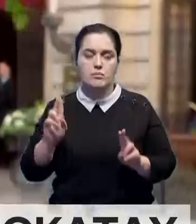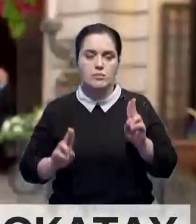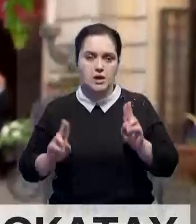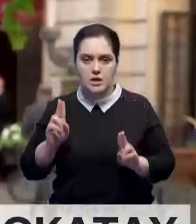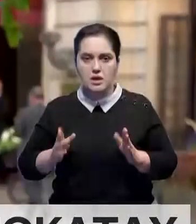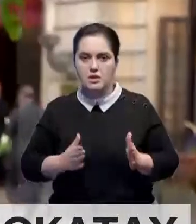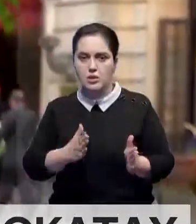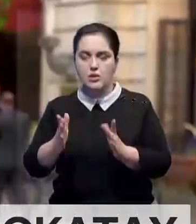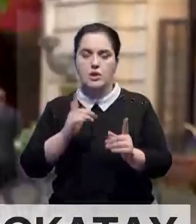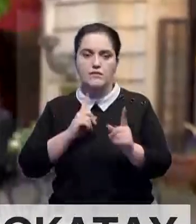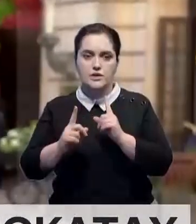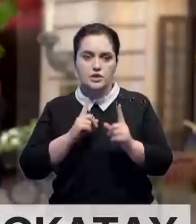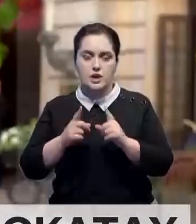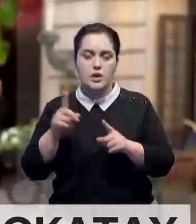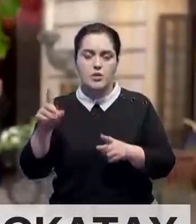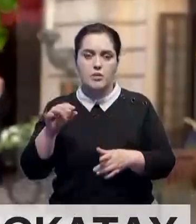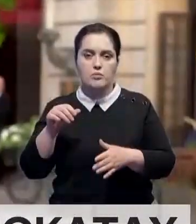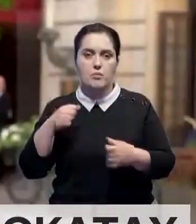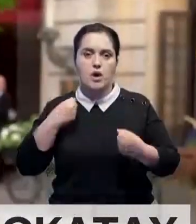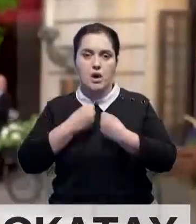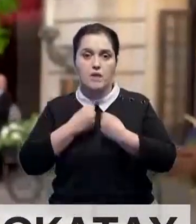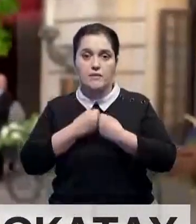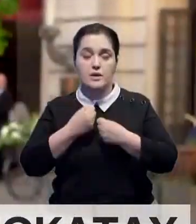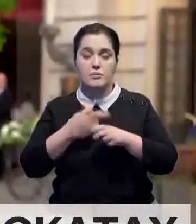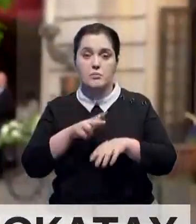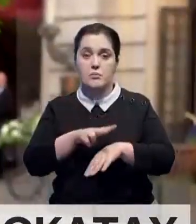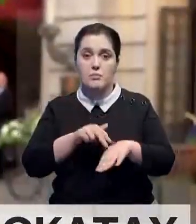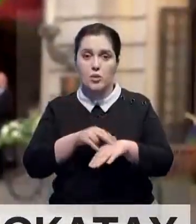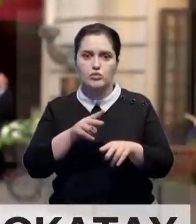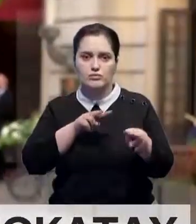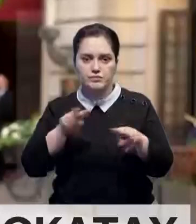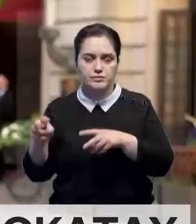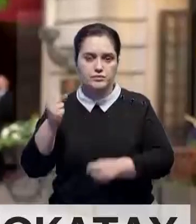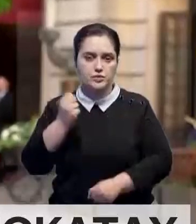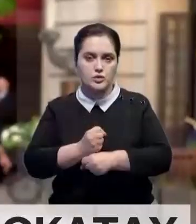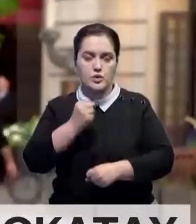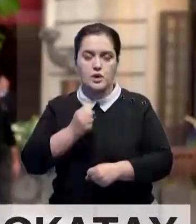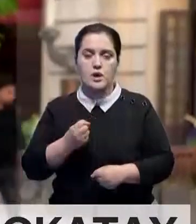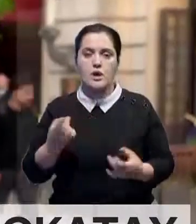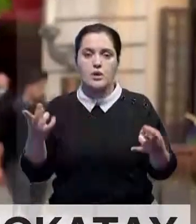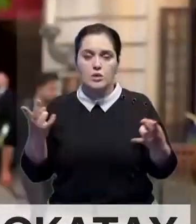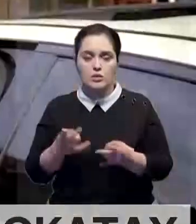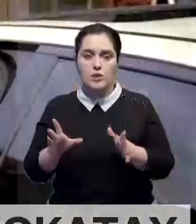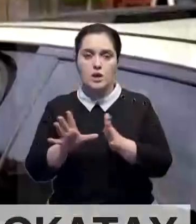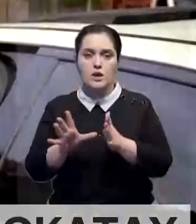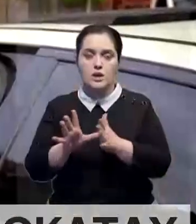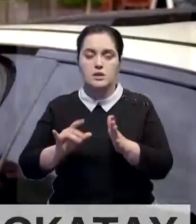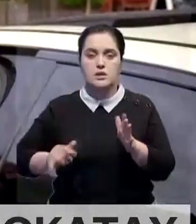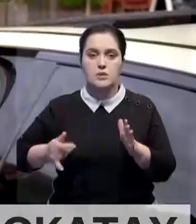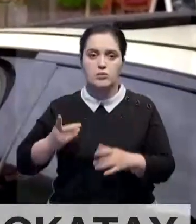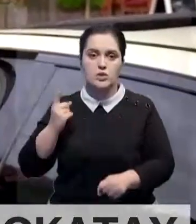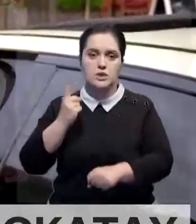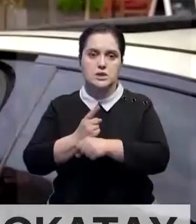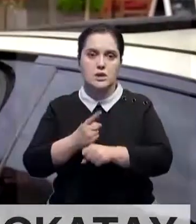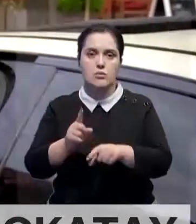дорожного движения, провоцируя аварии. Я считаю, со стороны полиции нужен более жесткий контроль за водителями электросамокатов. Думаю, запретить